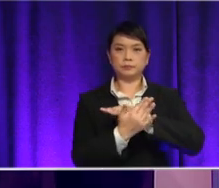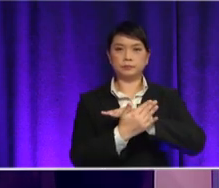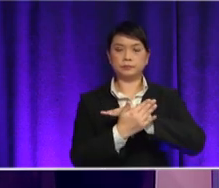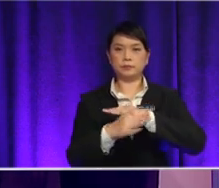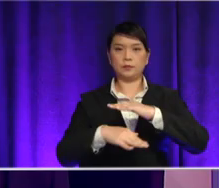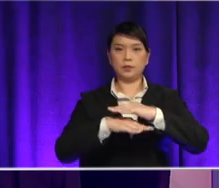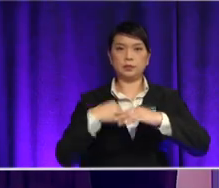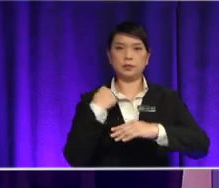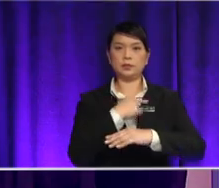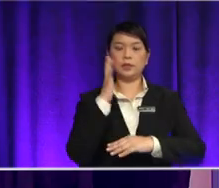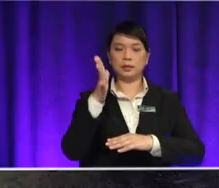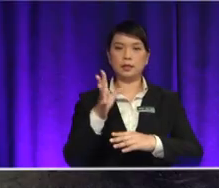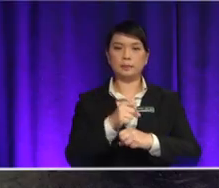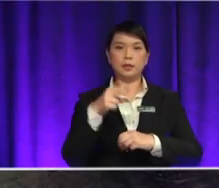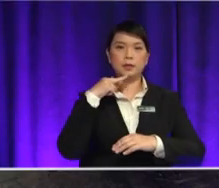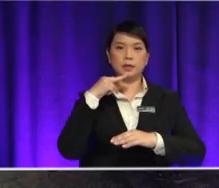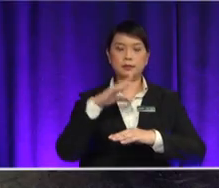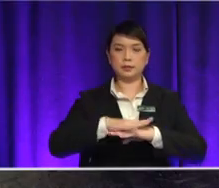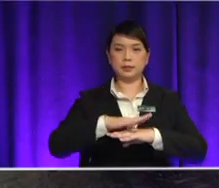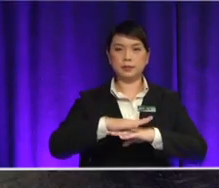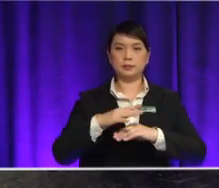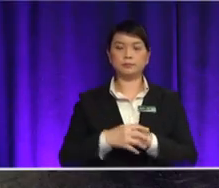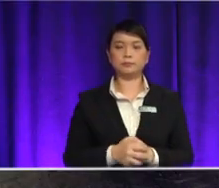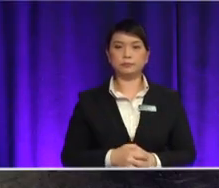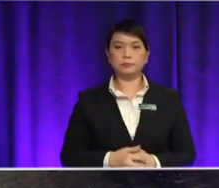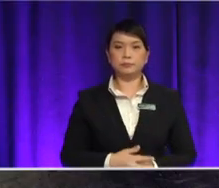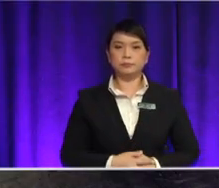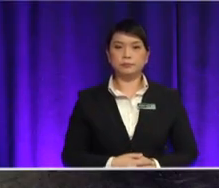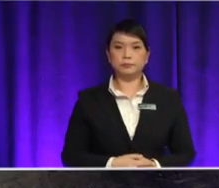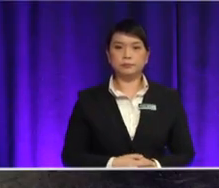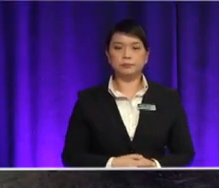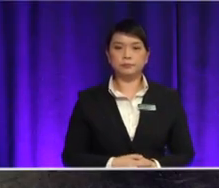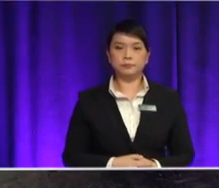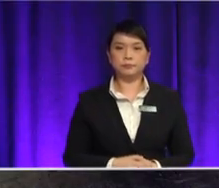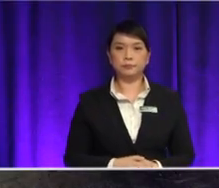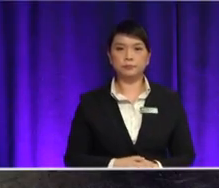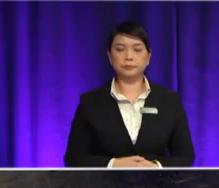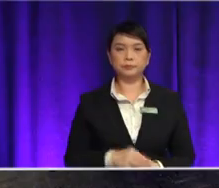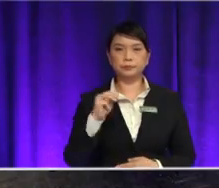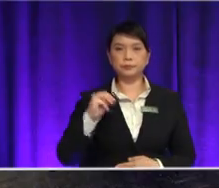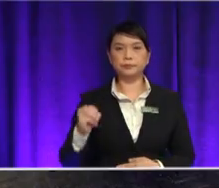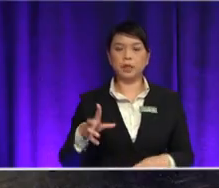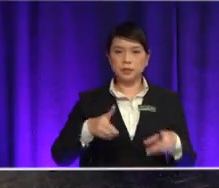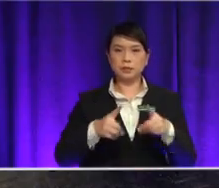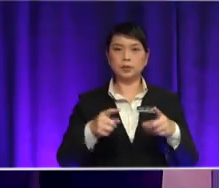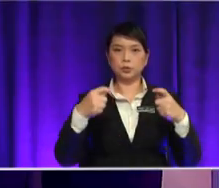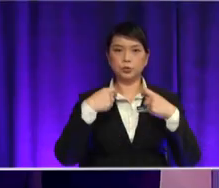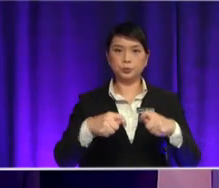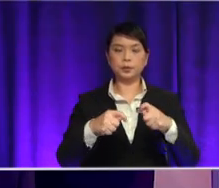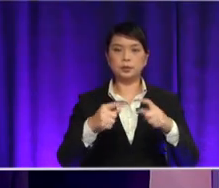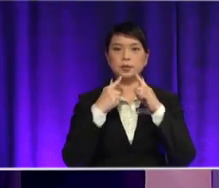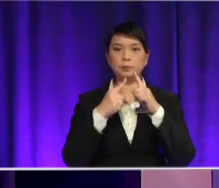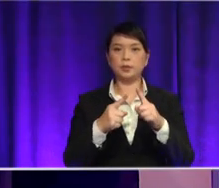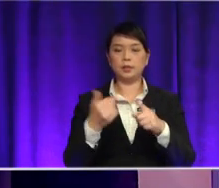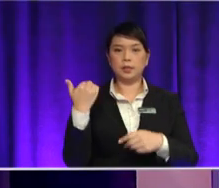sebelum. Maklumlah ada masa terlupa. Ya. Tak apa. Saya rasa murid tengah cuba menjawab. Ada tak murid saya yang cuba